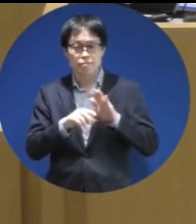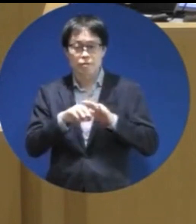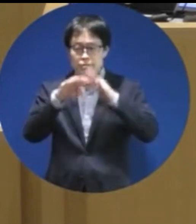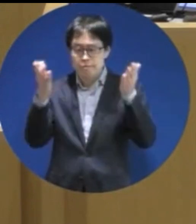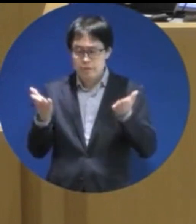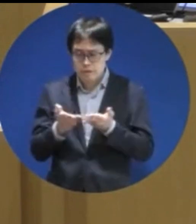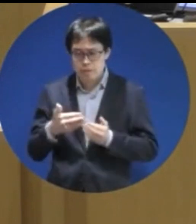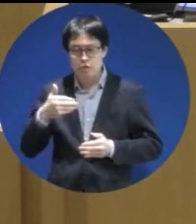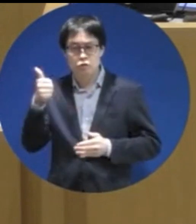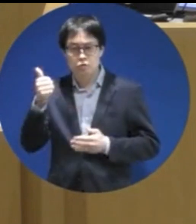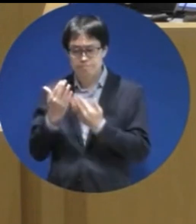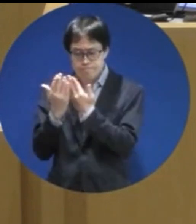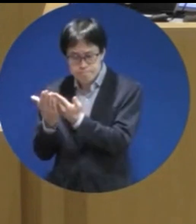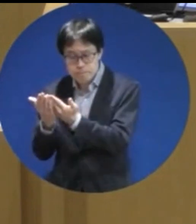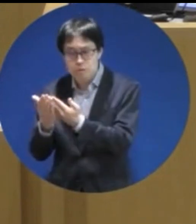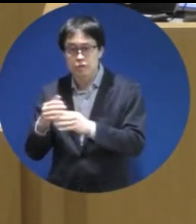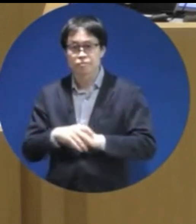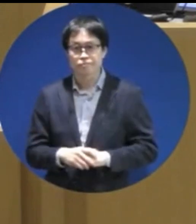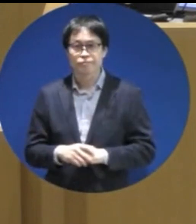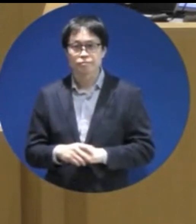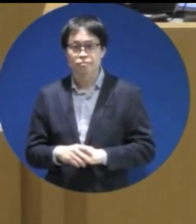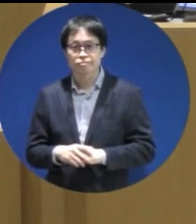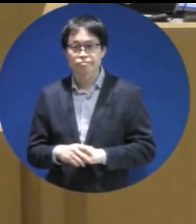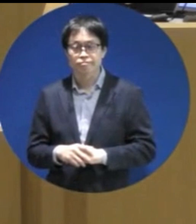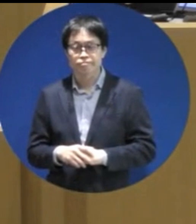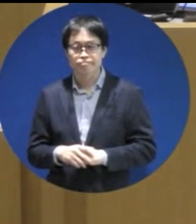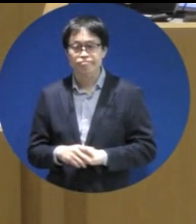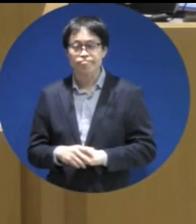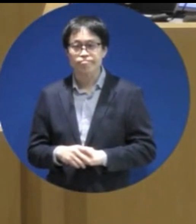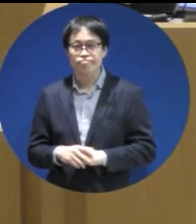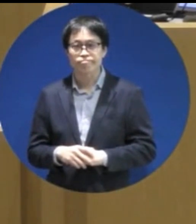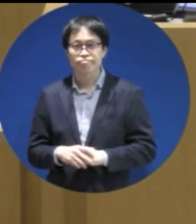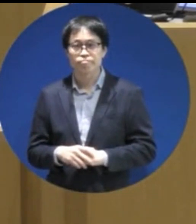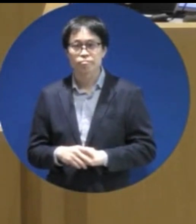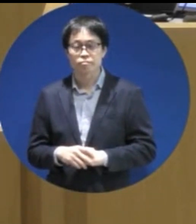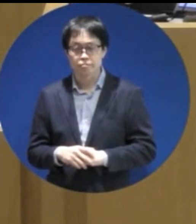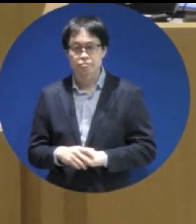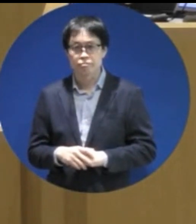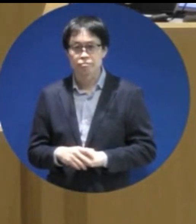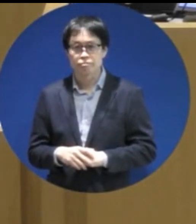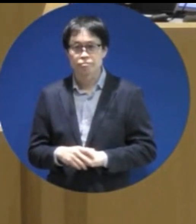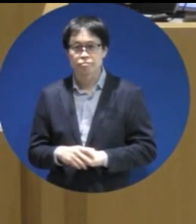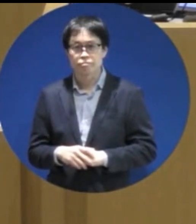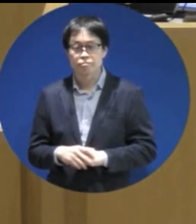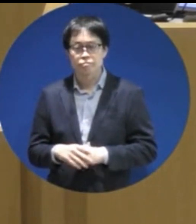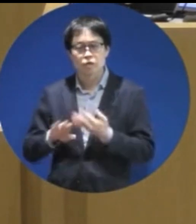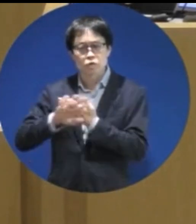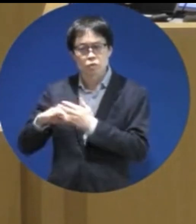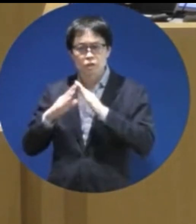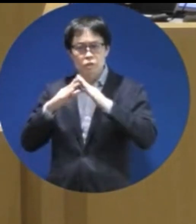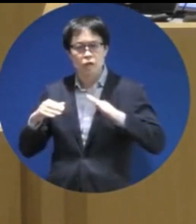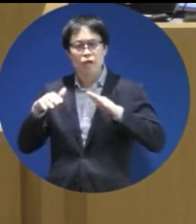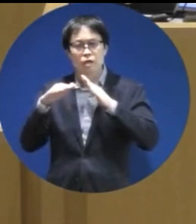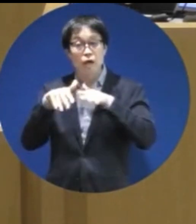谷部区長に質問させていただきます。早速質問に入っていきます。高い派からも質問があり